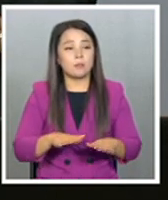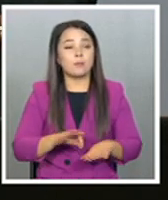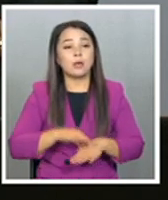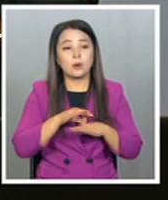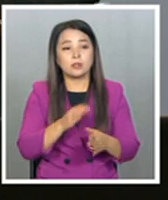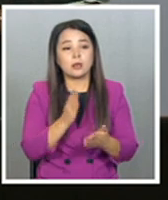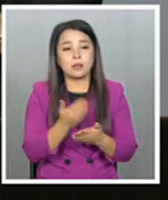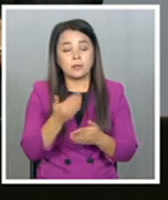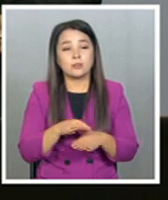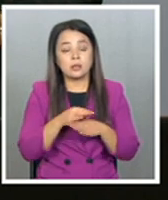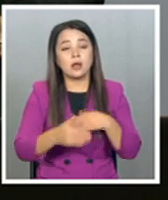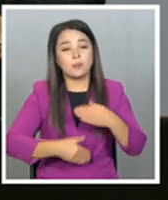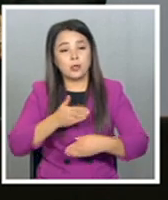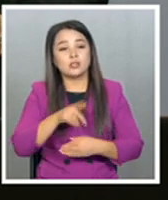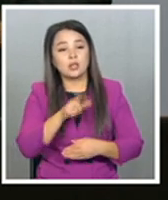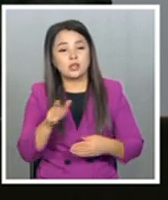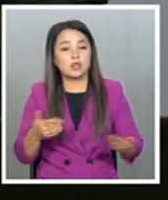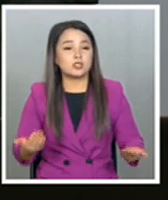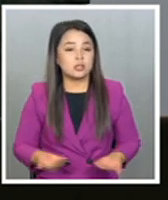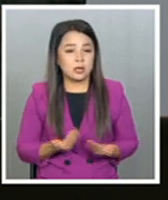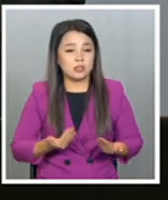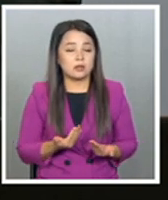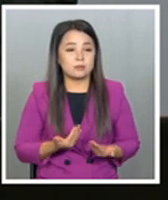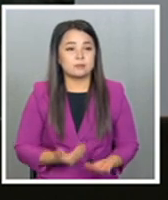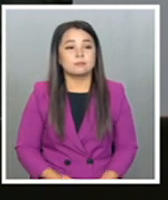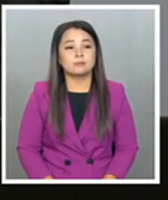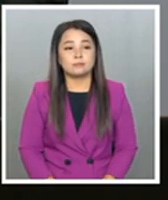проходит определенный этап жизни человека.